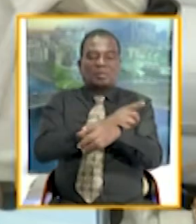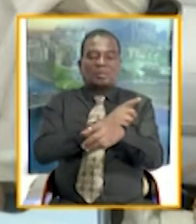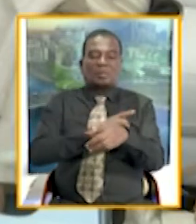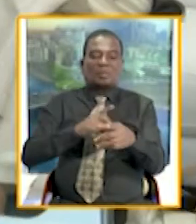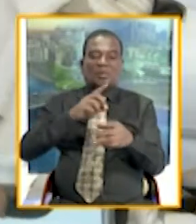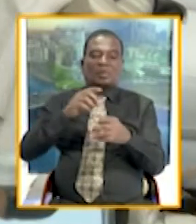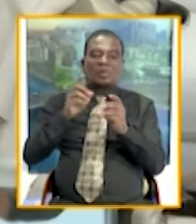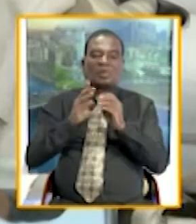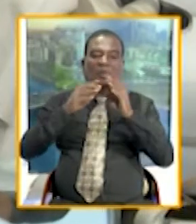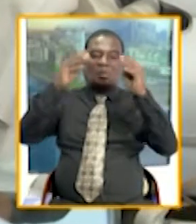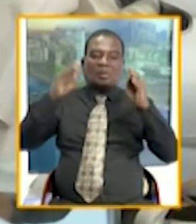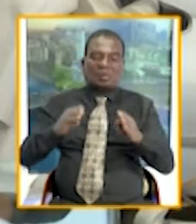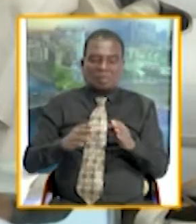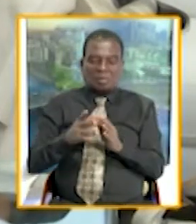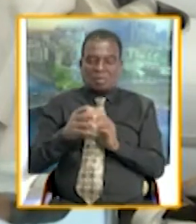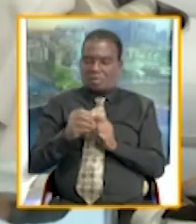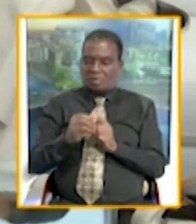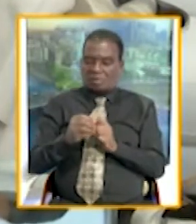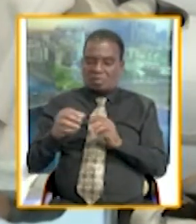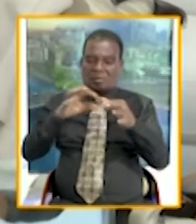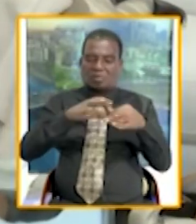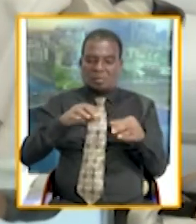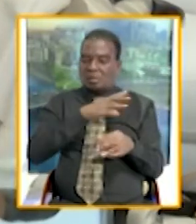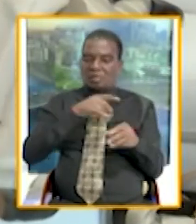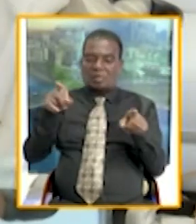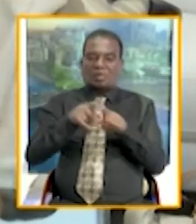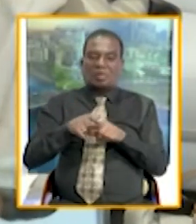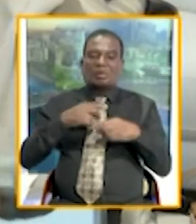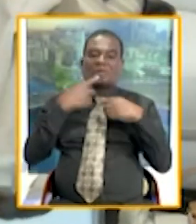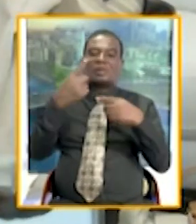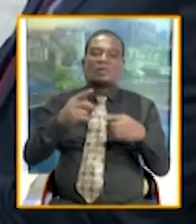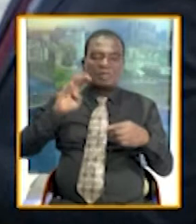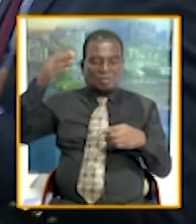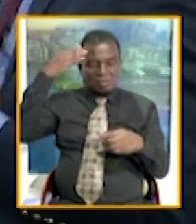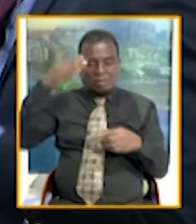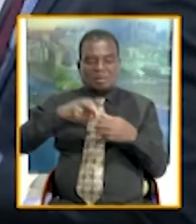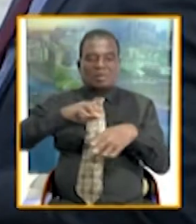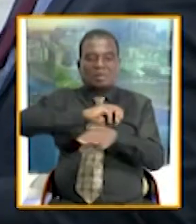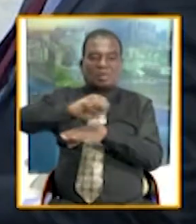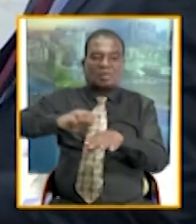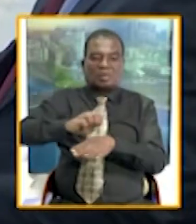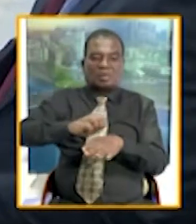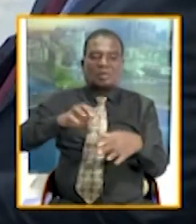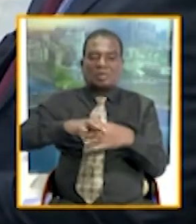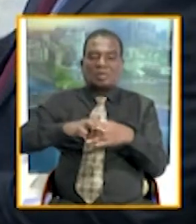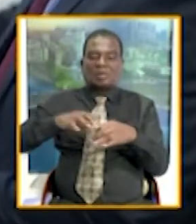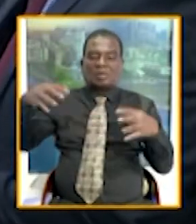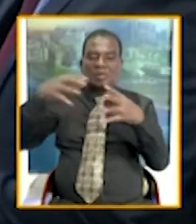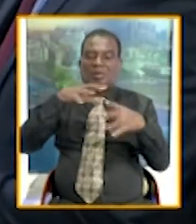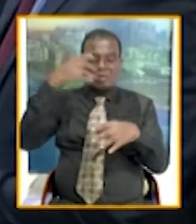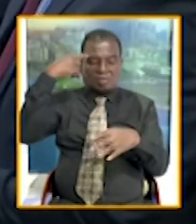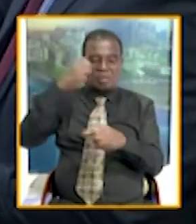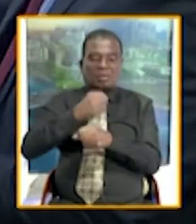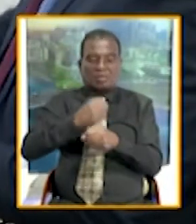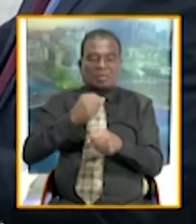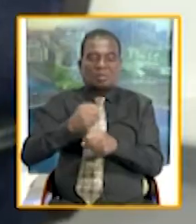au processus de réconciliation en cours et aussi rassurer le ministre de l'engagement des Nations Unies à œuvrer pour